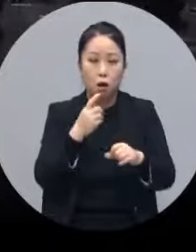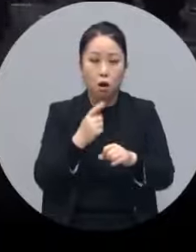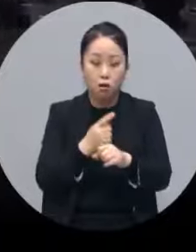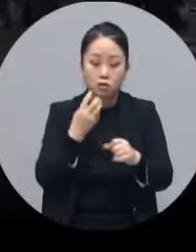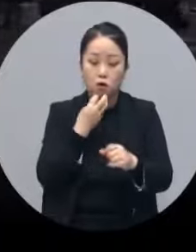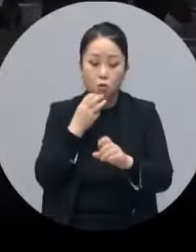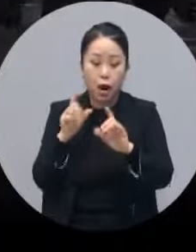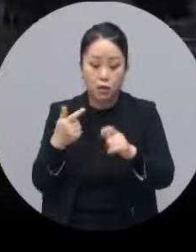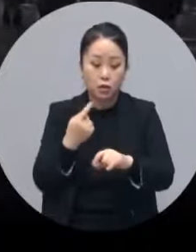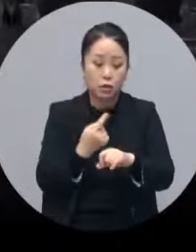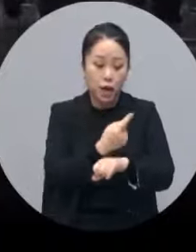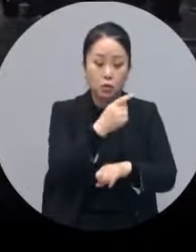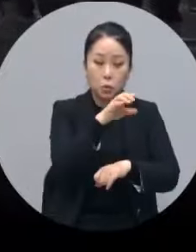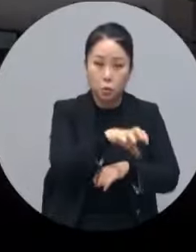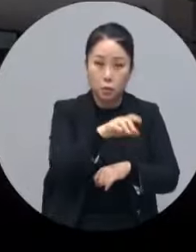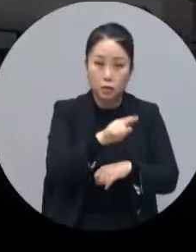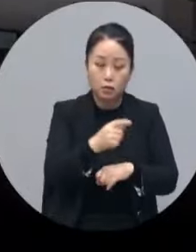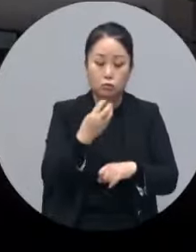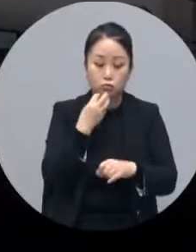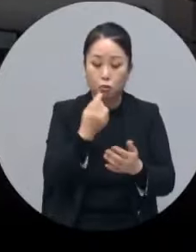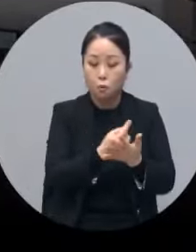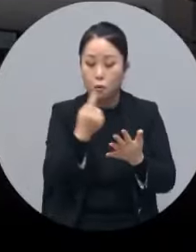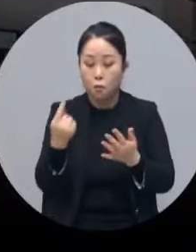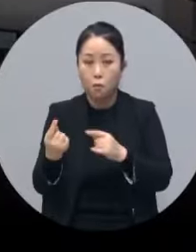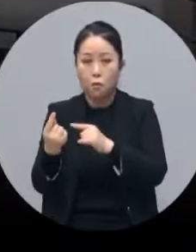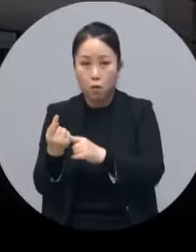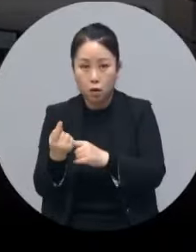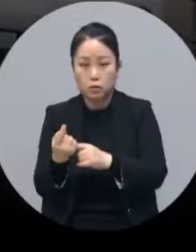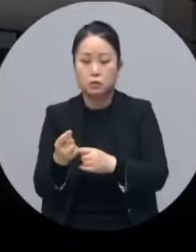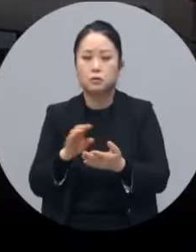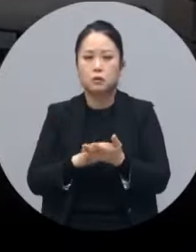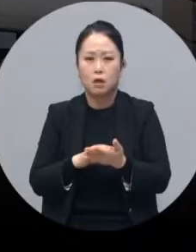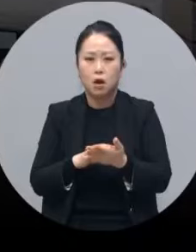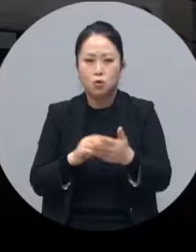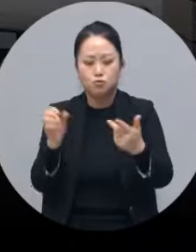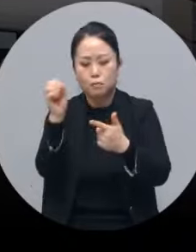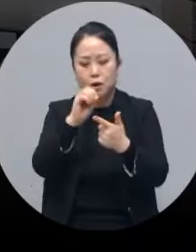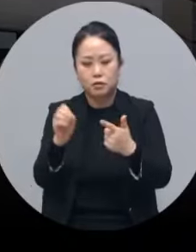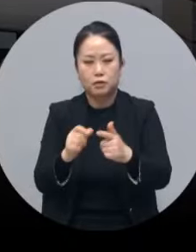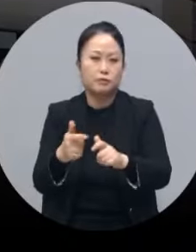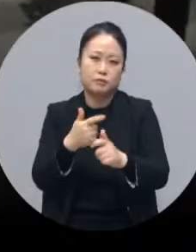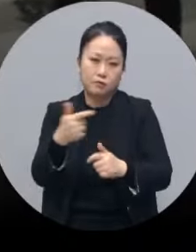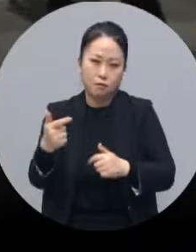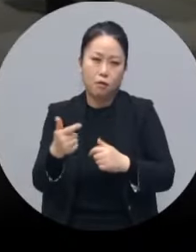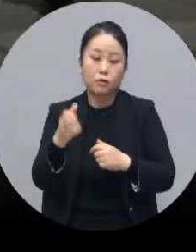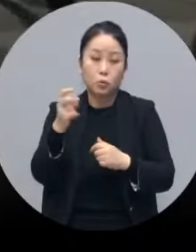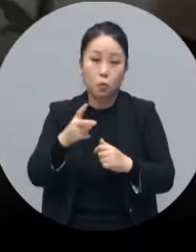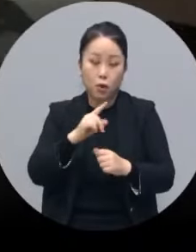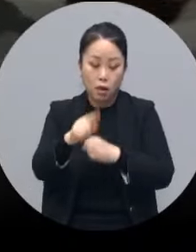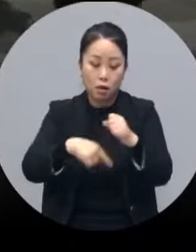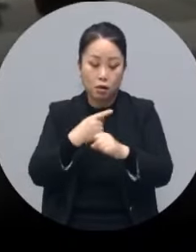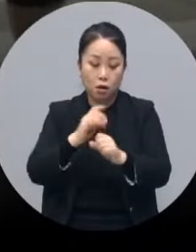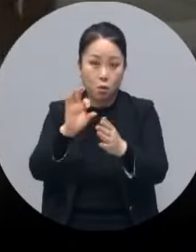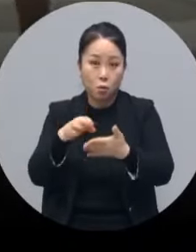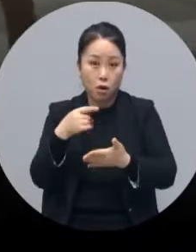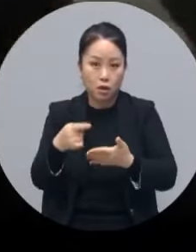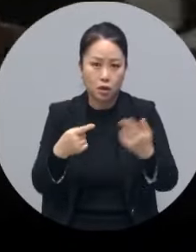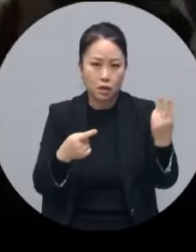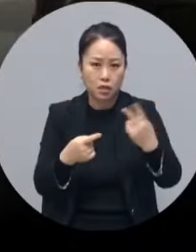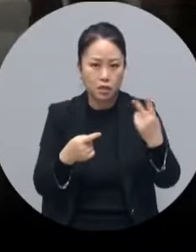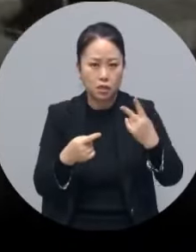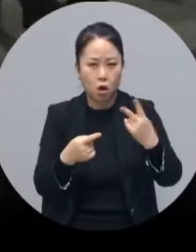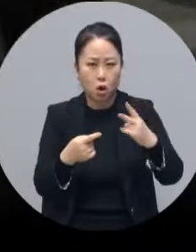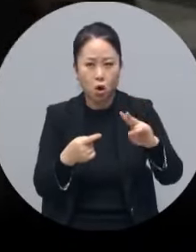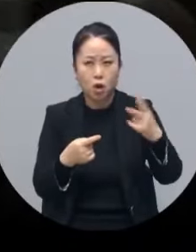취업자 비율은 6%가량 높아집니다. 연간 총 소득도 2,034만 원에서